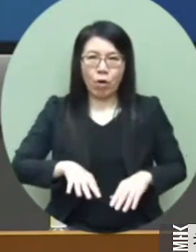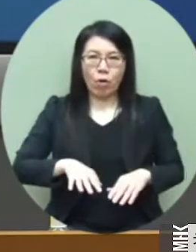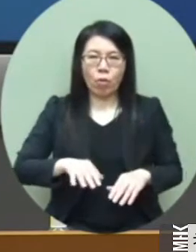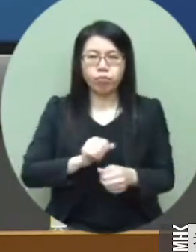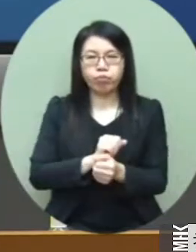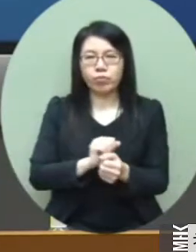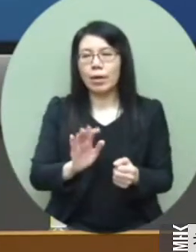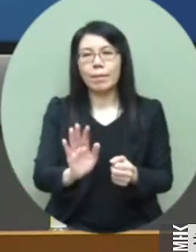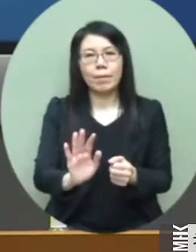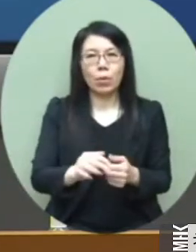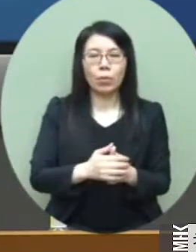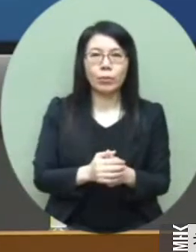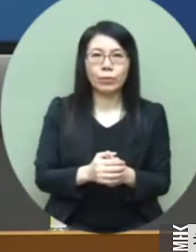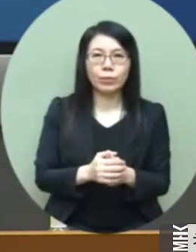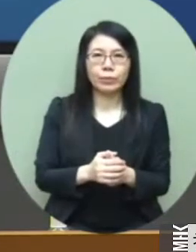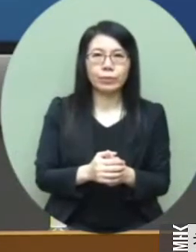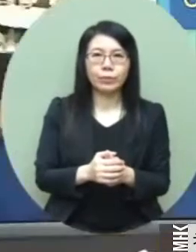嚇。